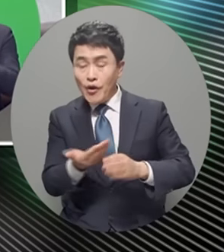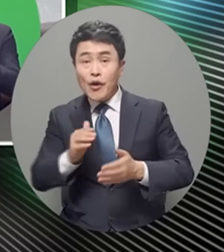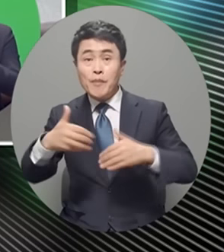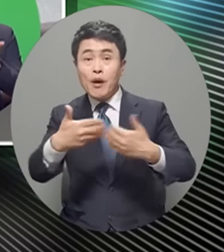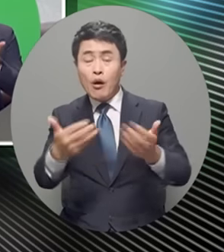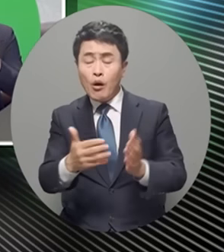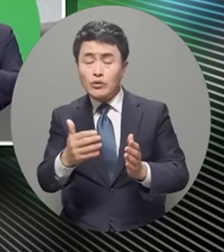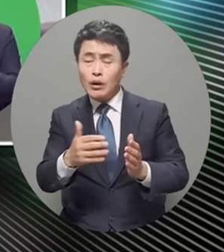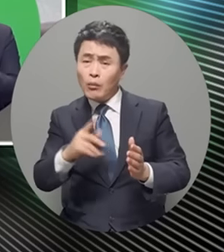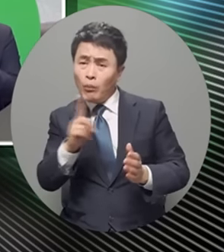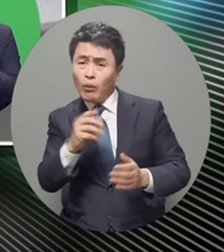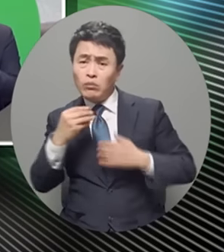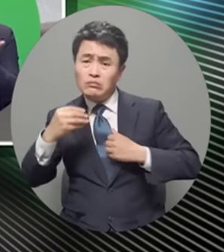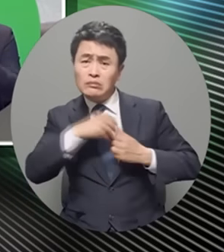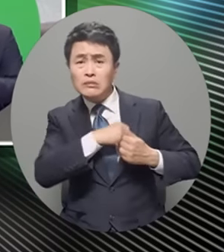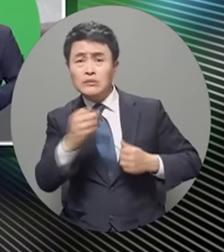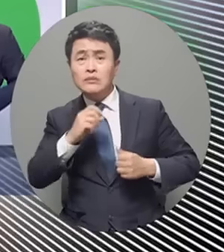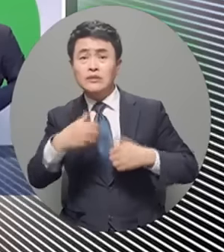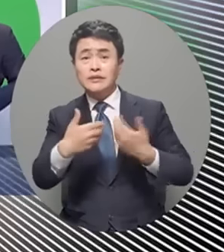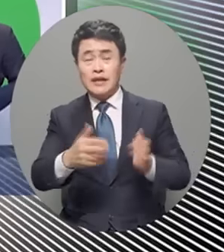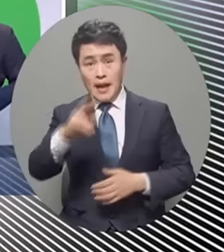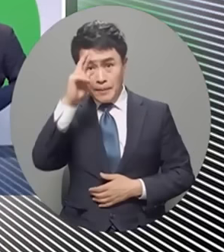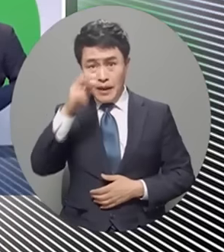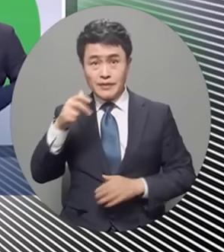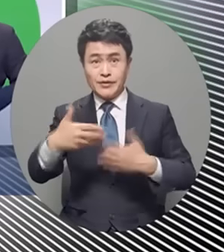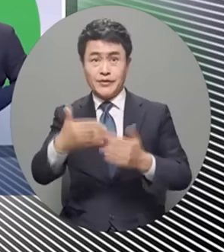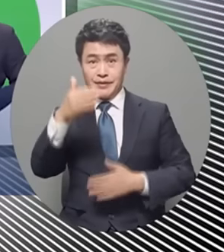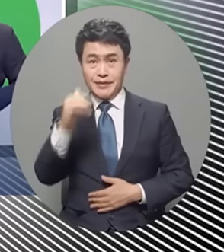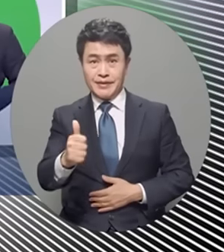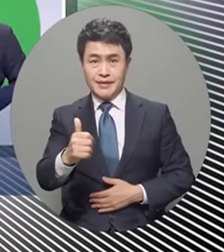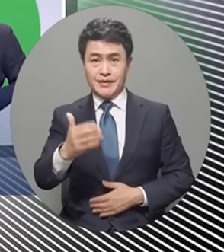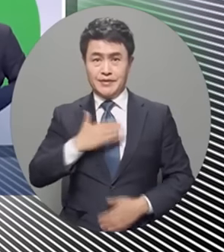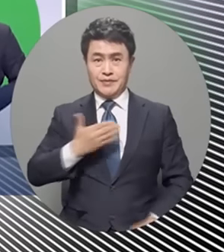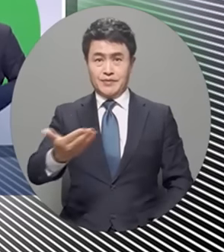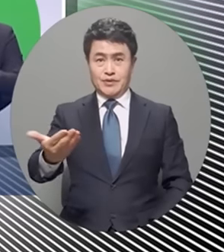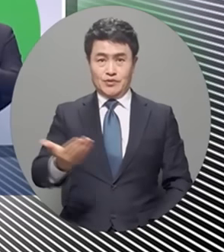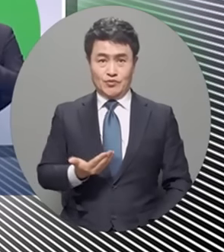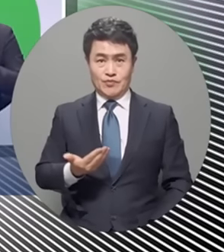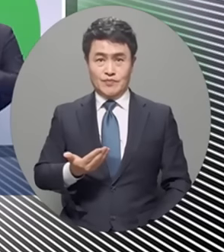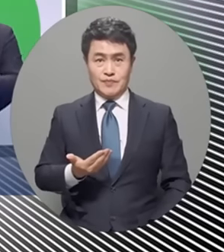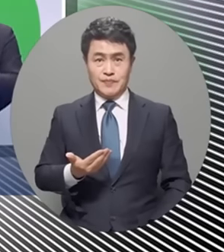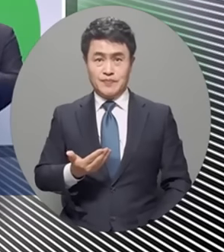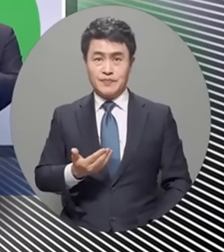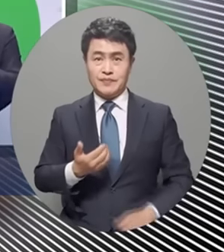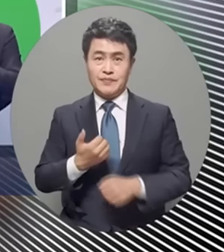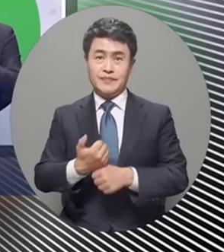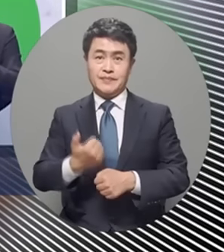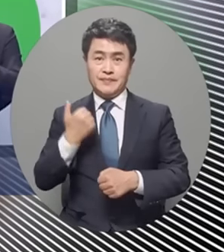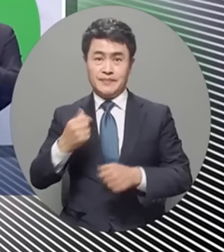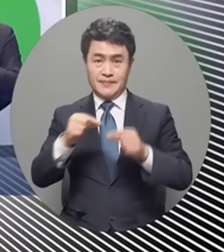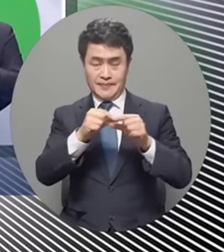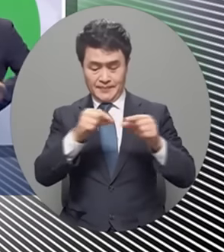뭔가를 꺼내듭니다. 박정희 대통령이 저에게 준 50년 된